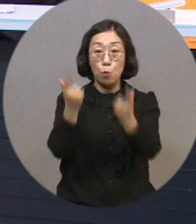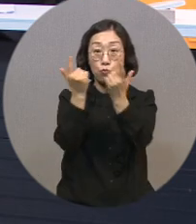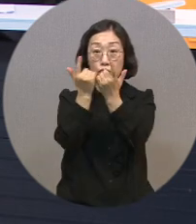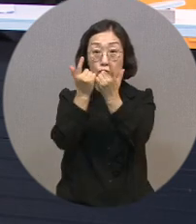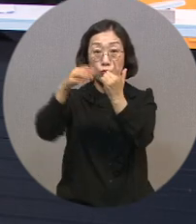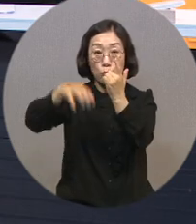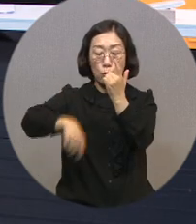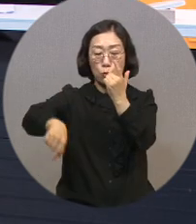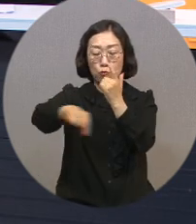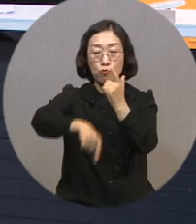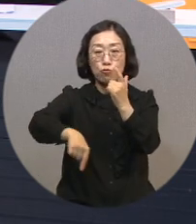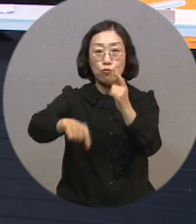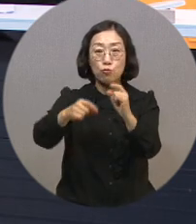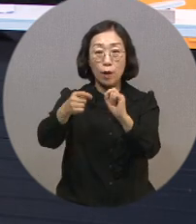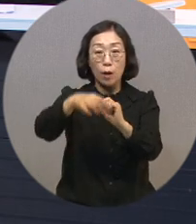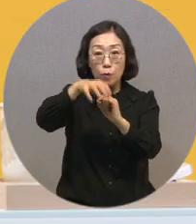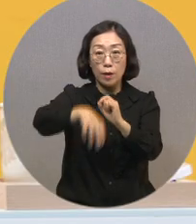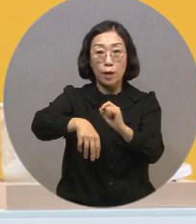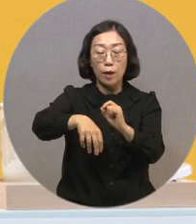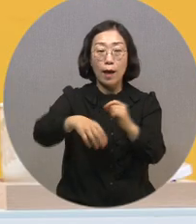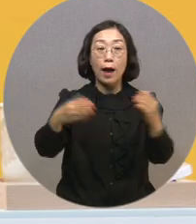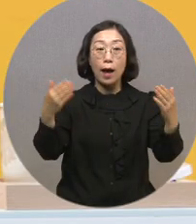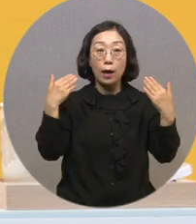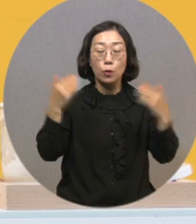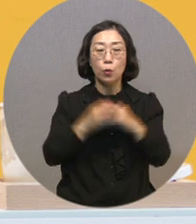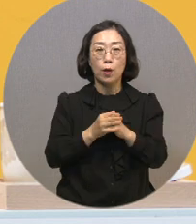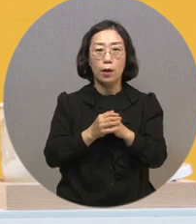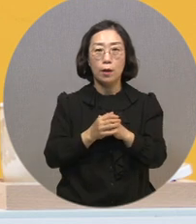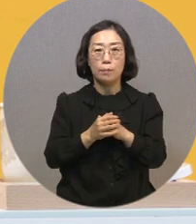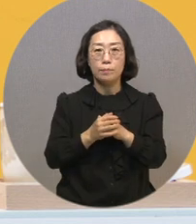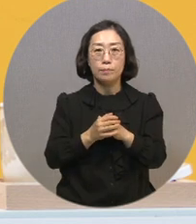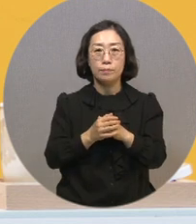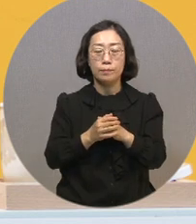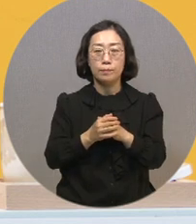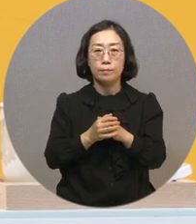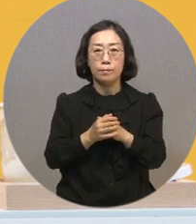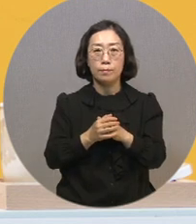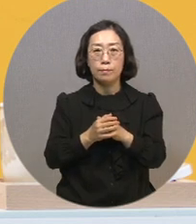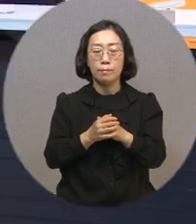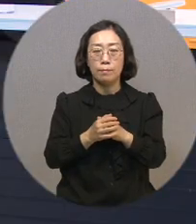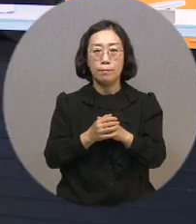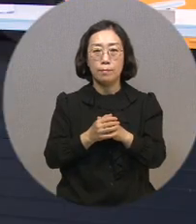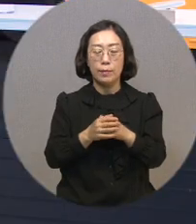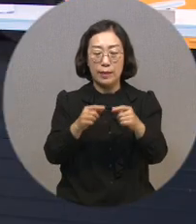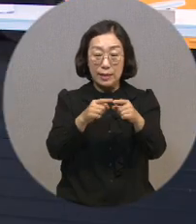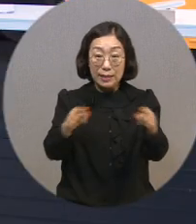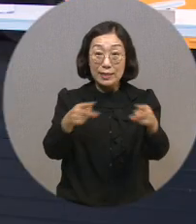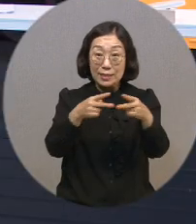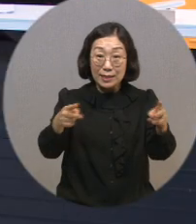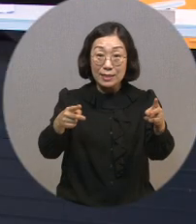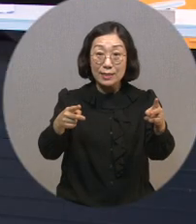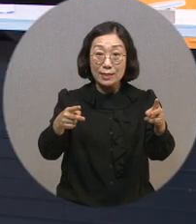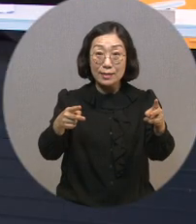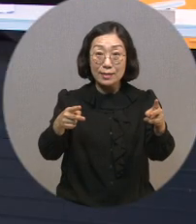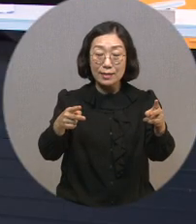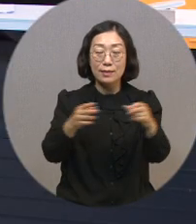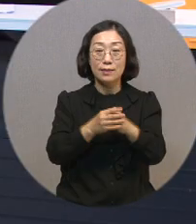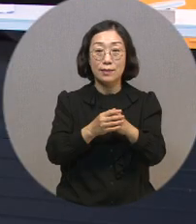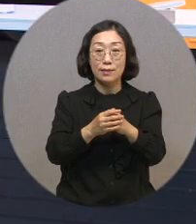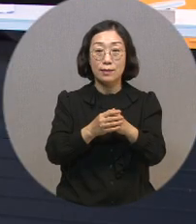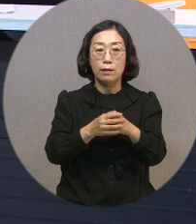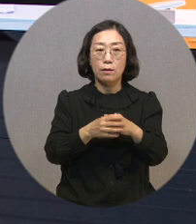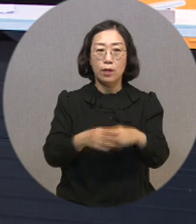일대 지금 솔빛학교가 지금 이제 대집행을 통해서 지금 2층까지 올라가 있는데 예, 예. 예,